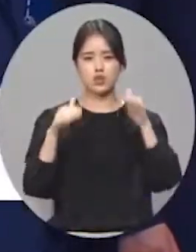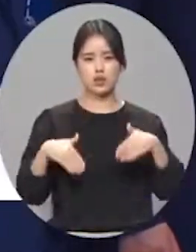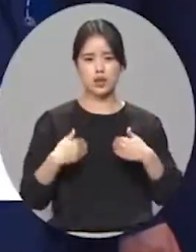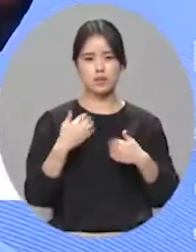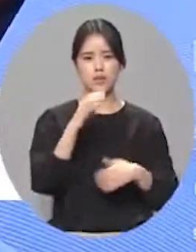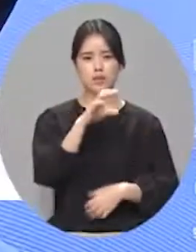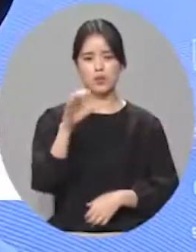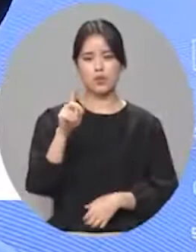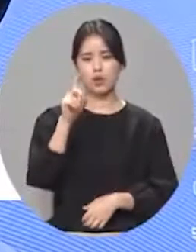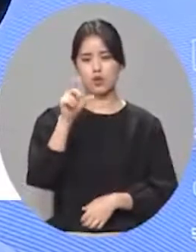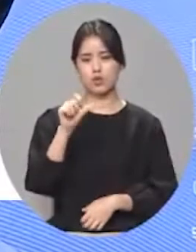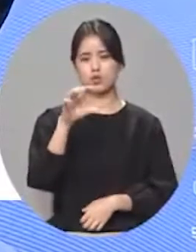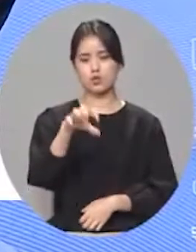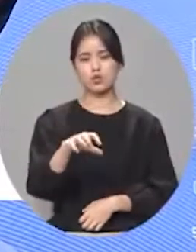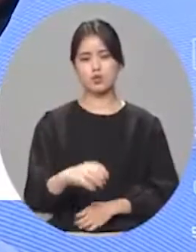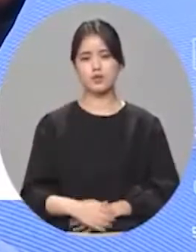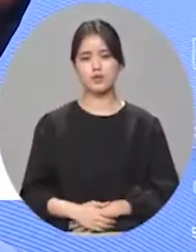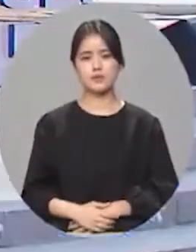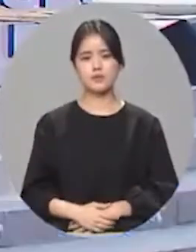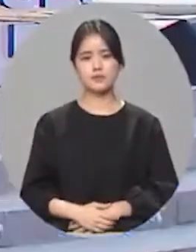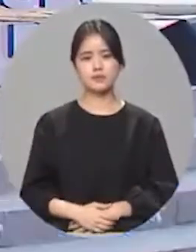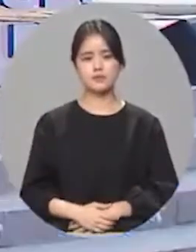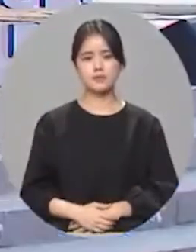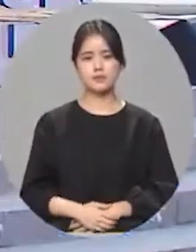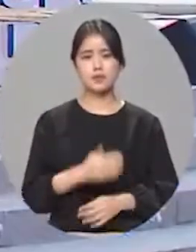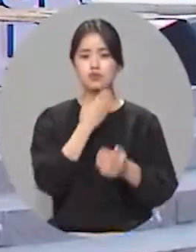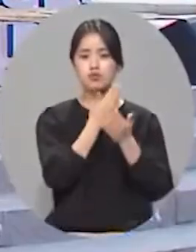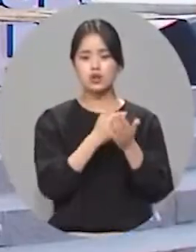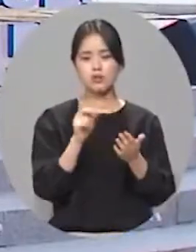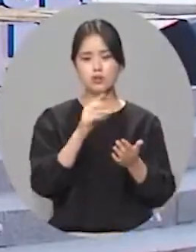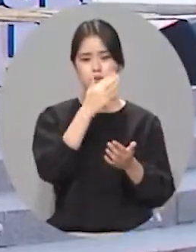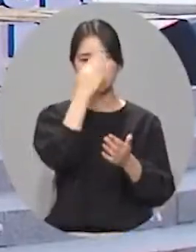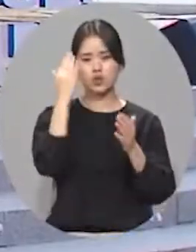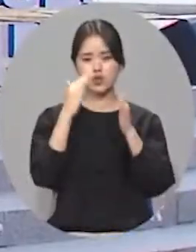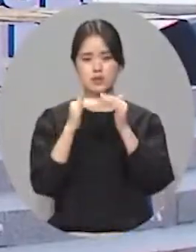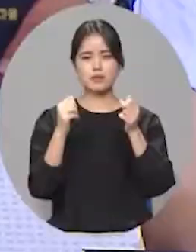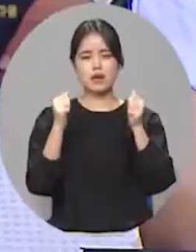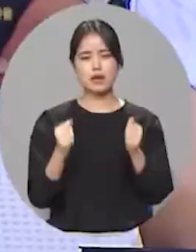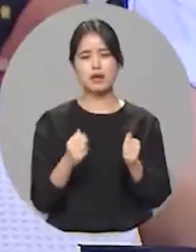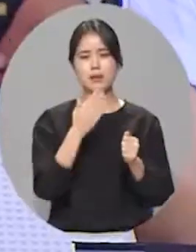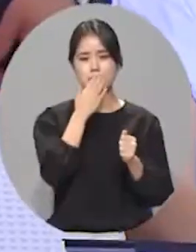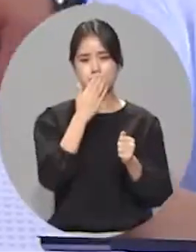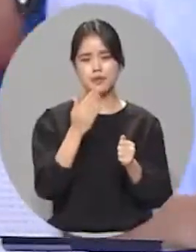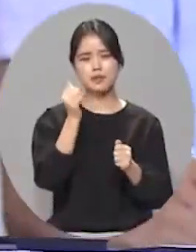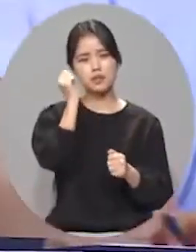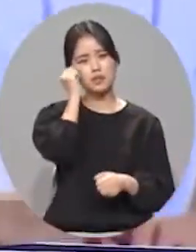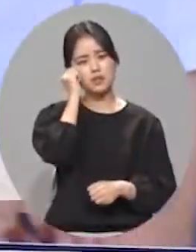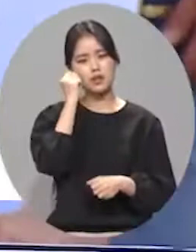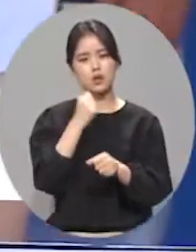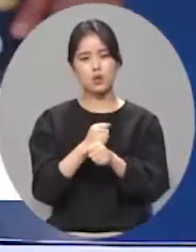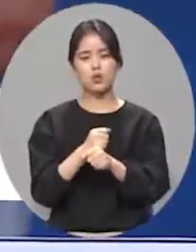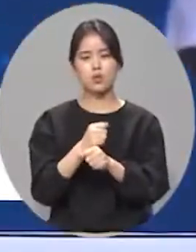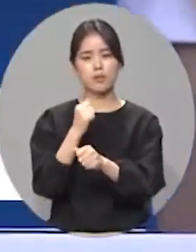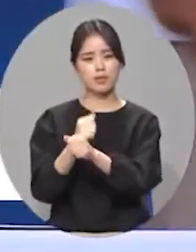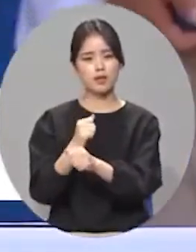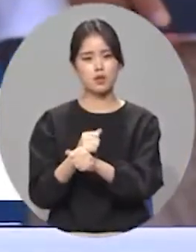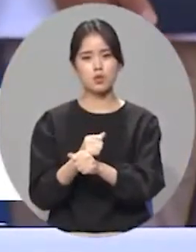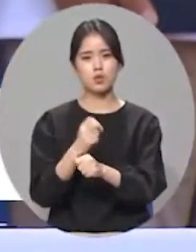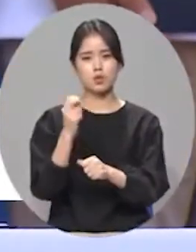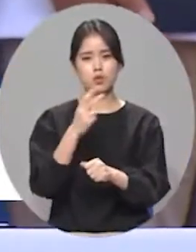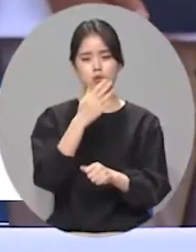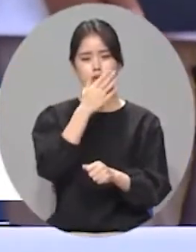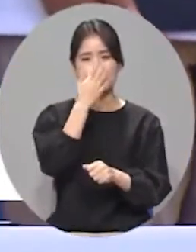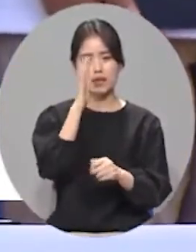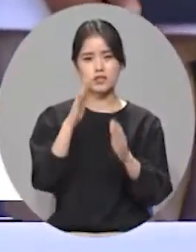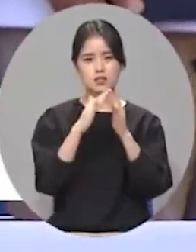전국 15개 지역입니다. 핵심은 청년 누구나 머물다 갈 수 있도록 숙박시설을 마련하고 낯선